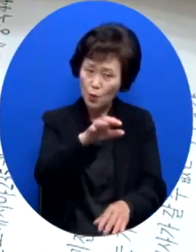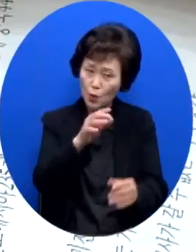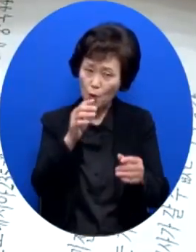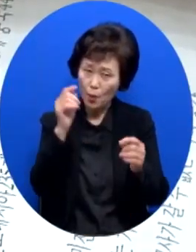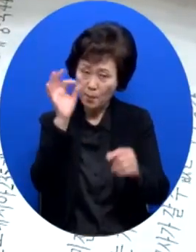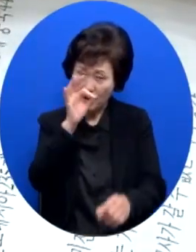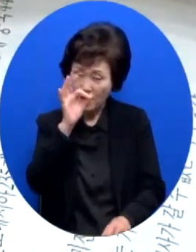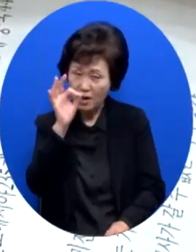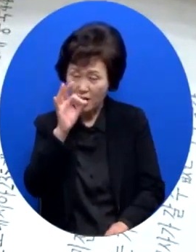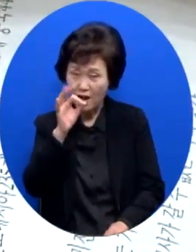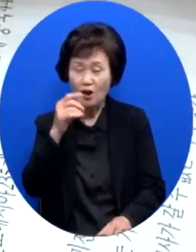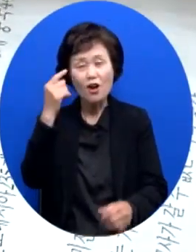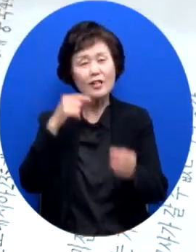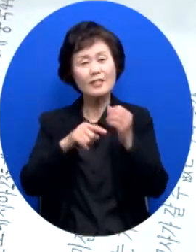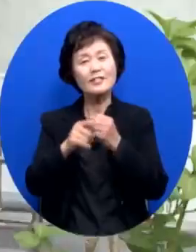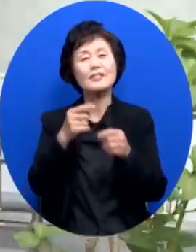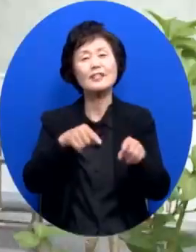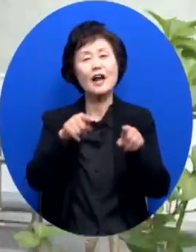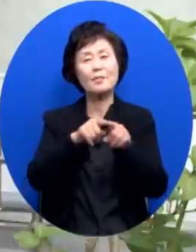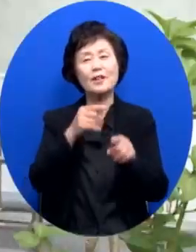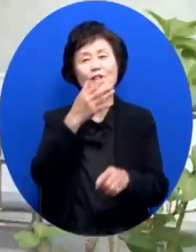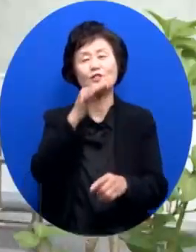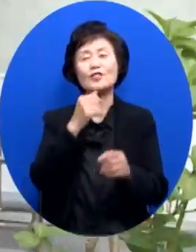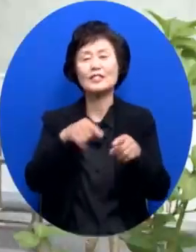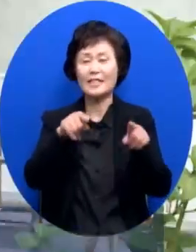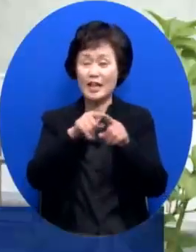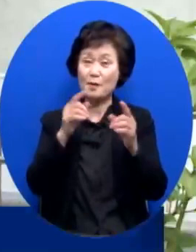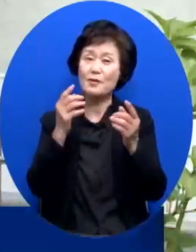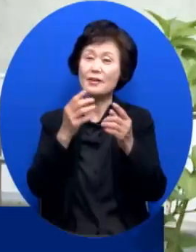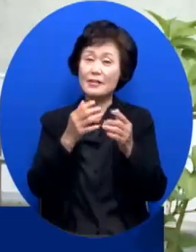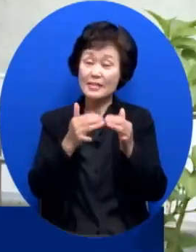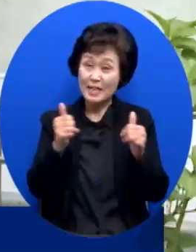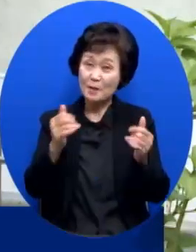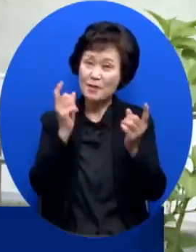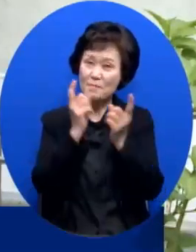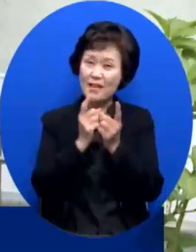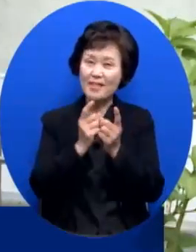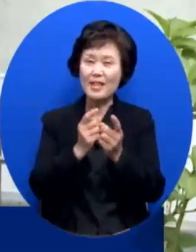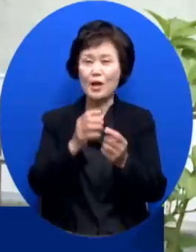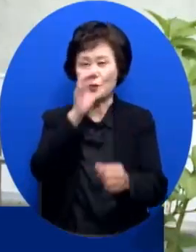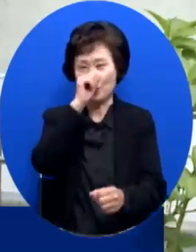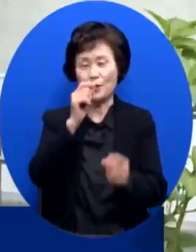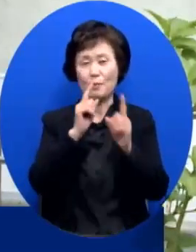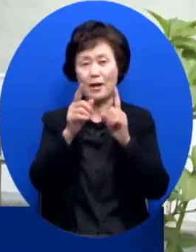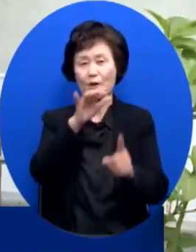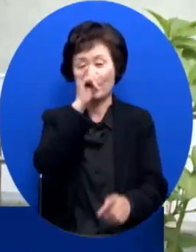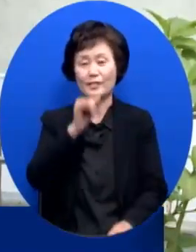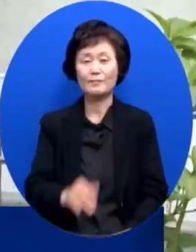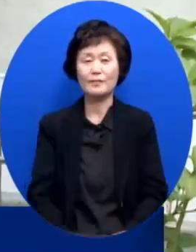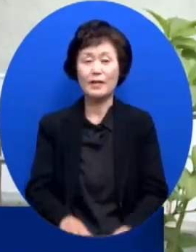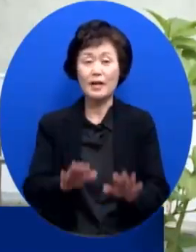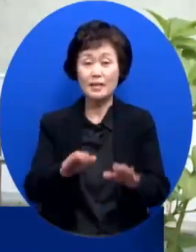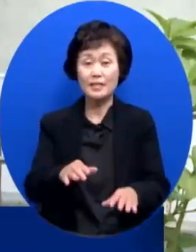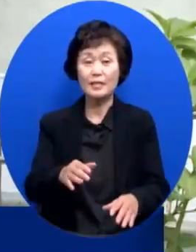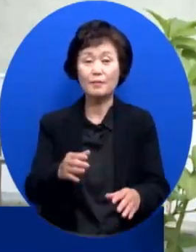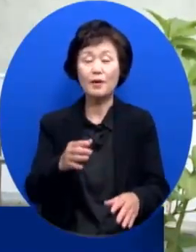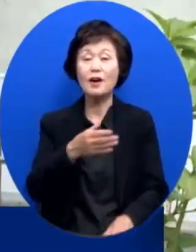있어 힘이 난다며 반겼습니다. 이번 시니어 선교학교를 무사히